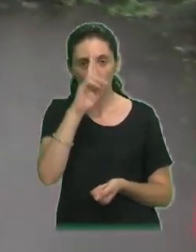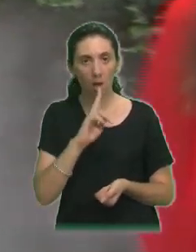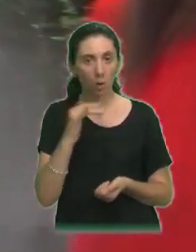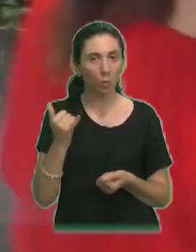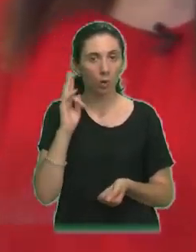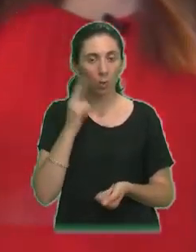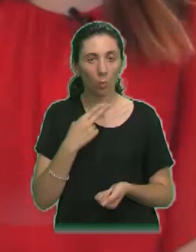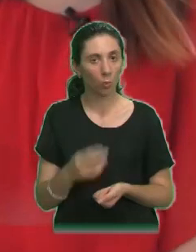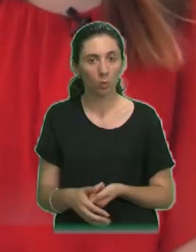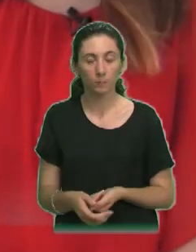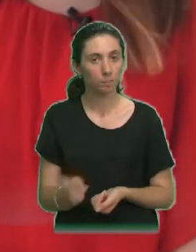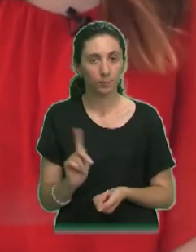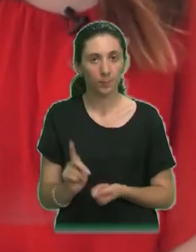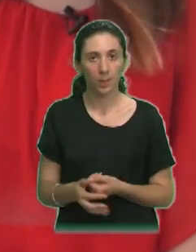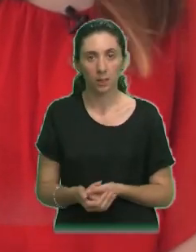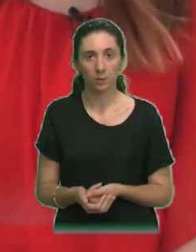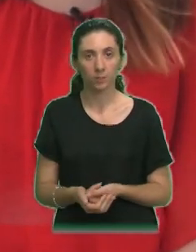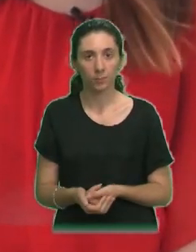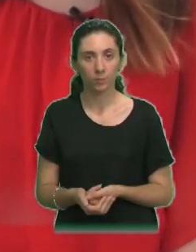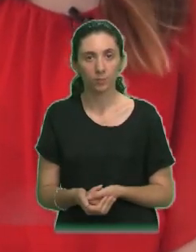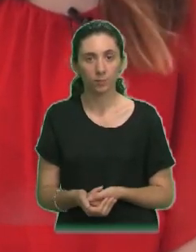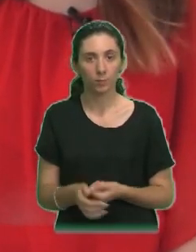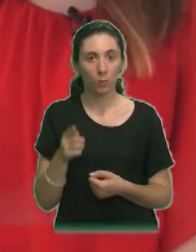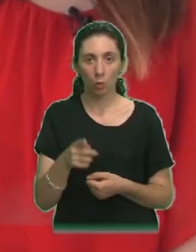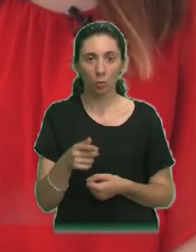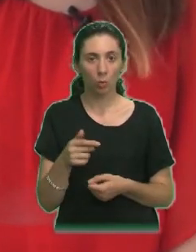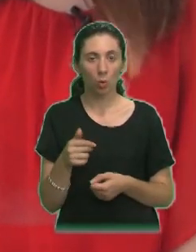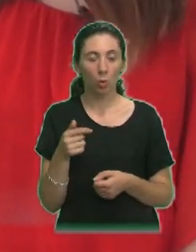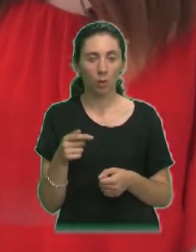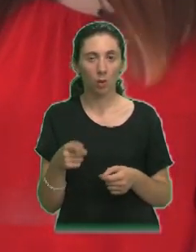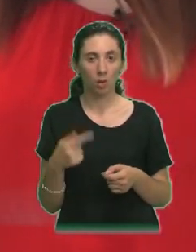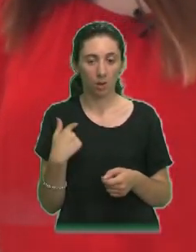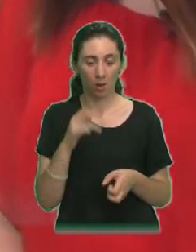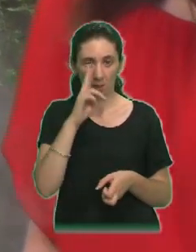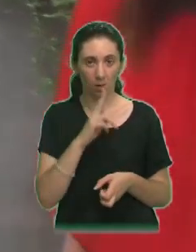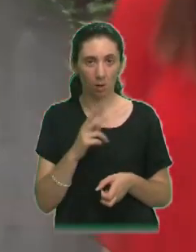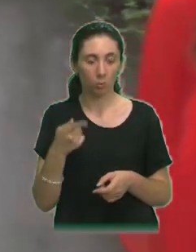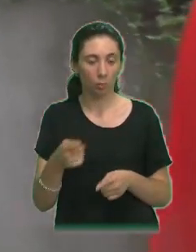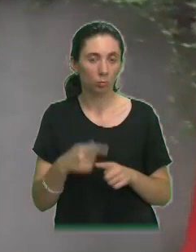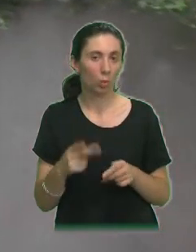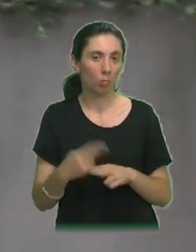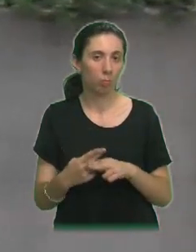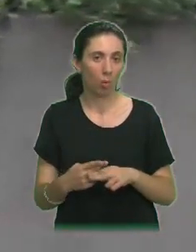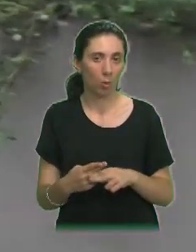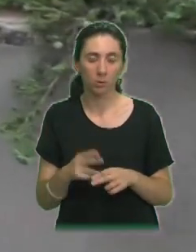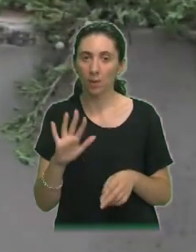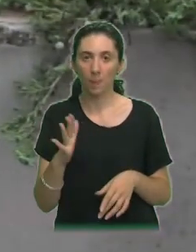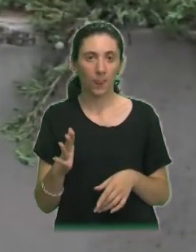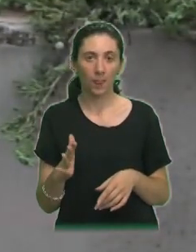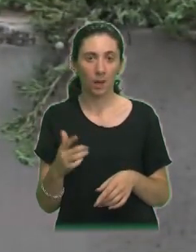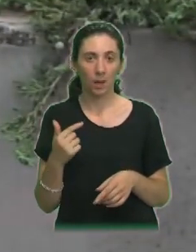Nitko iz tvoje obitelji nije nagluh ili gluh? Ne, to je isključivo